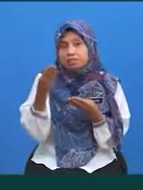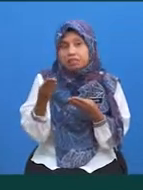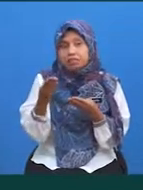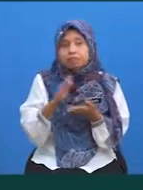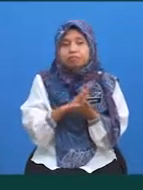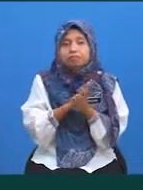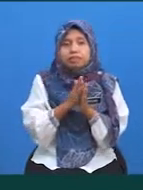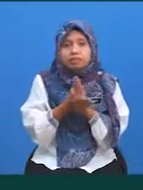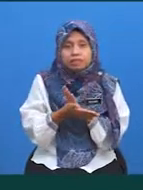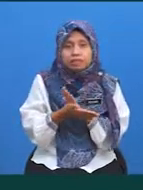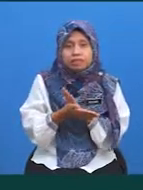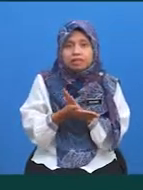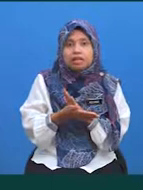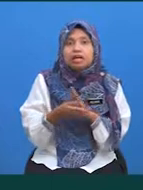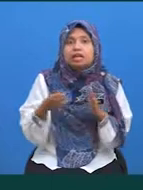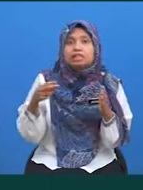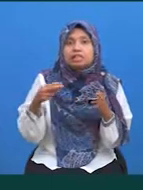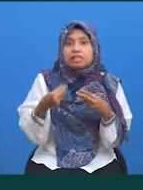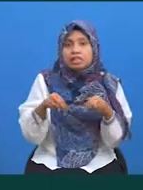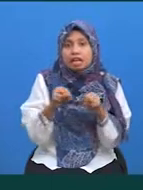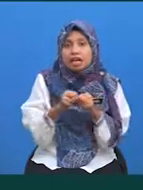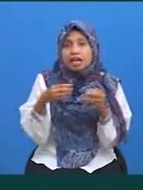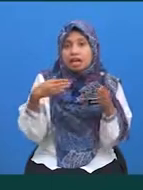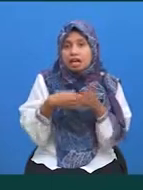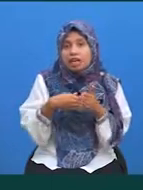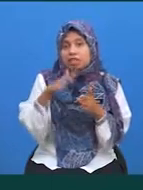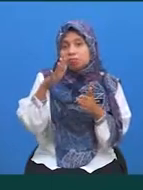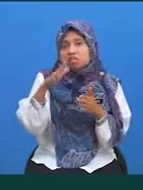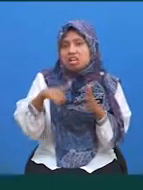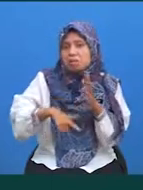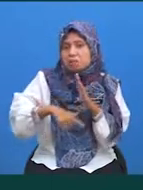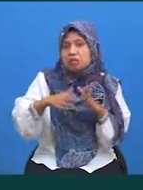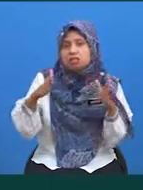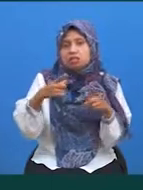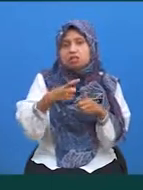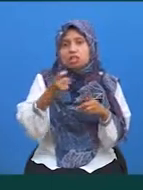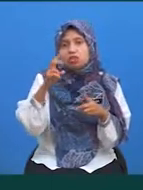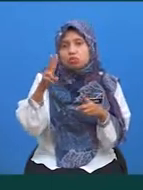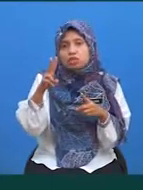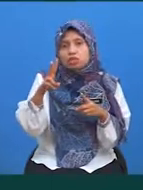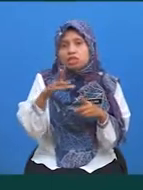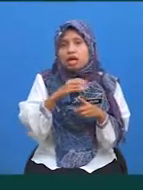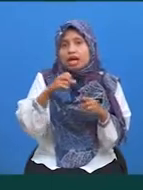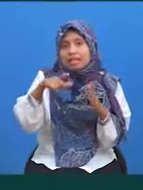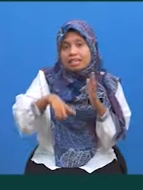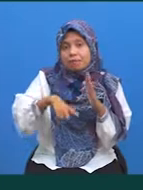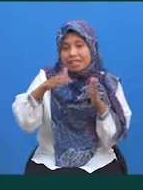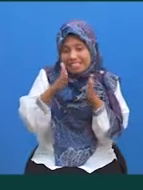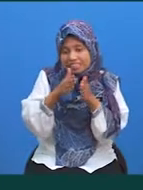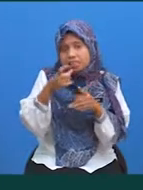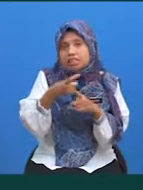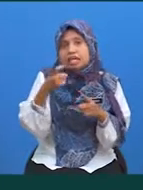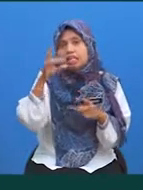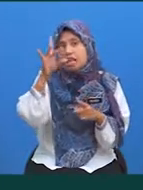H5 adalah lebih besar daripada 2 dan lebih kecil daripada 8